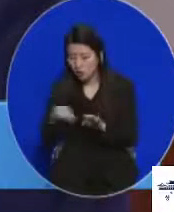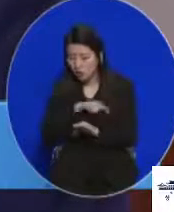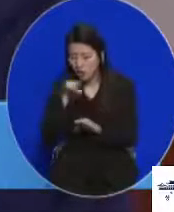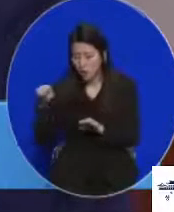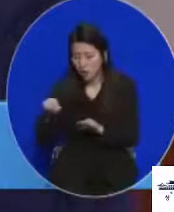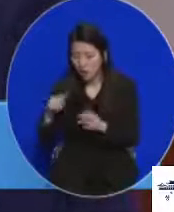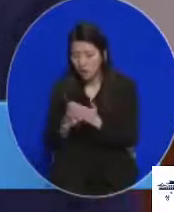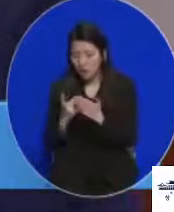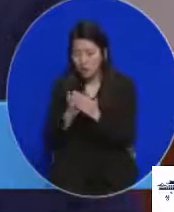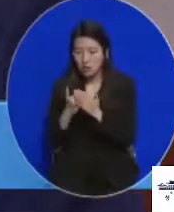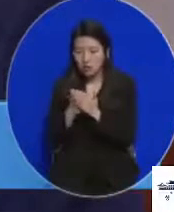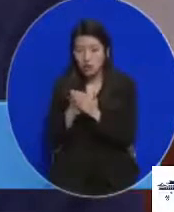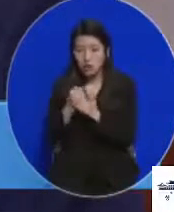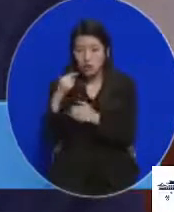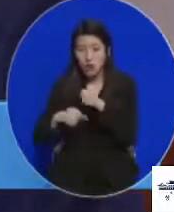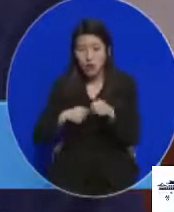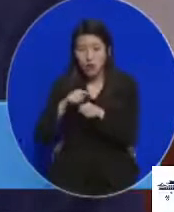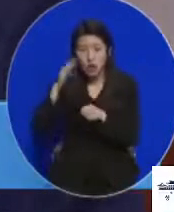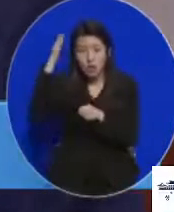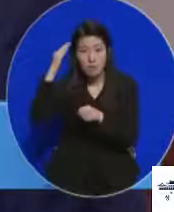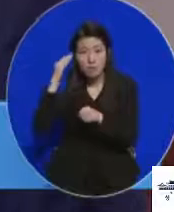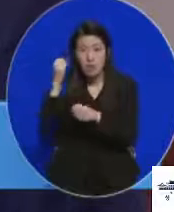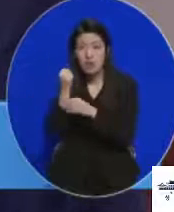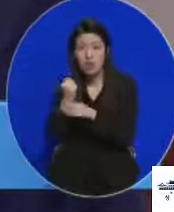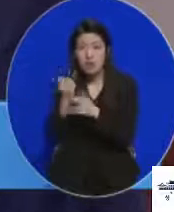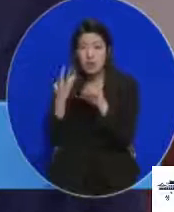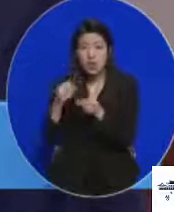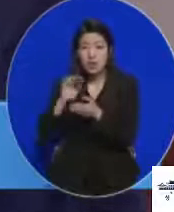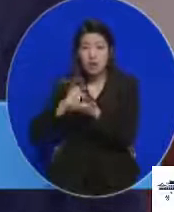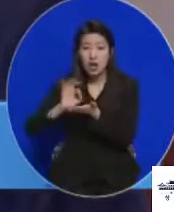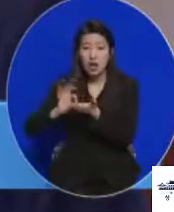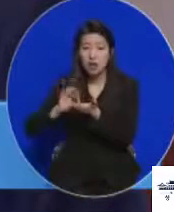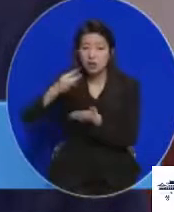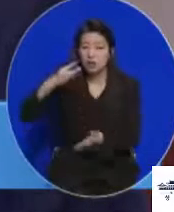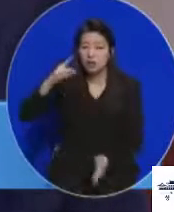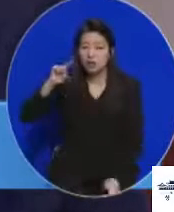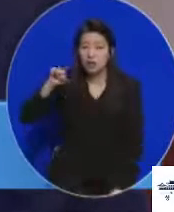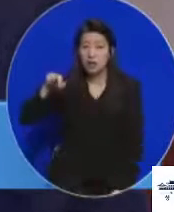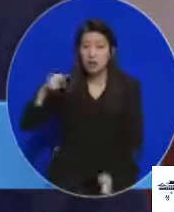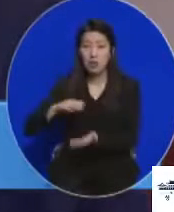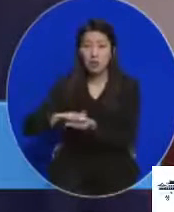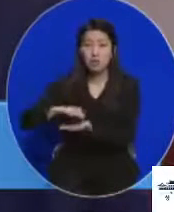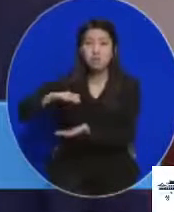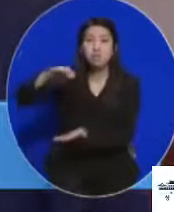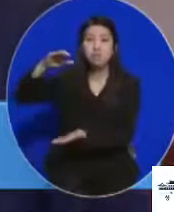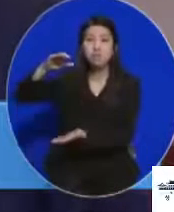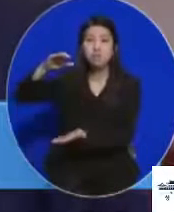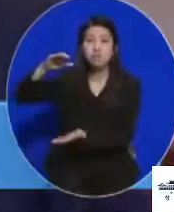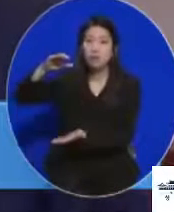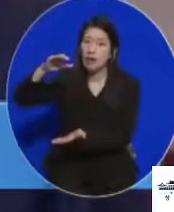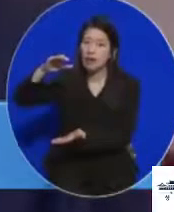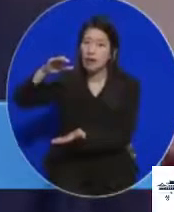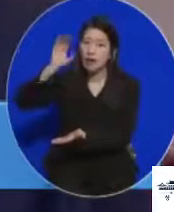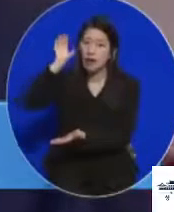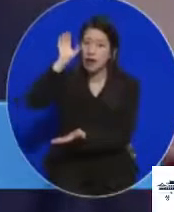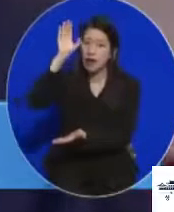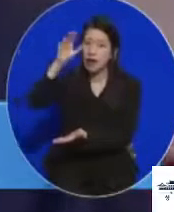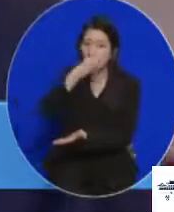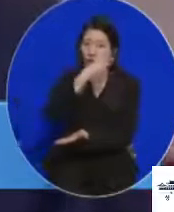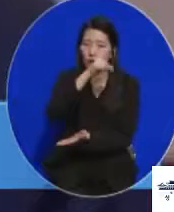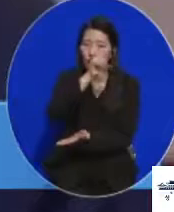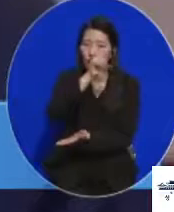을 추진해 왔습니다 그 노력을 확대하여 올해 안에 에너지와 산업을 비롯한